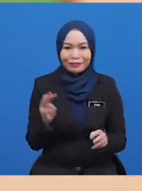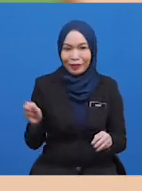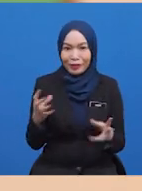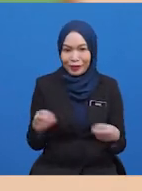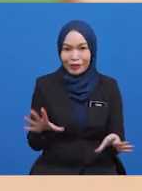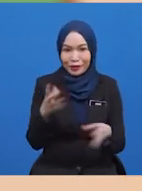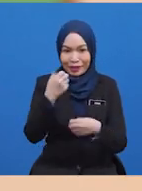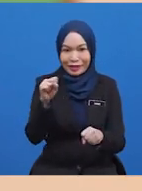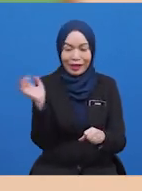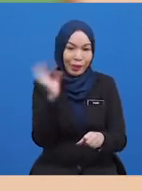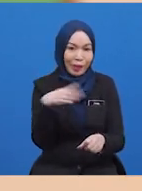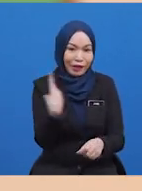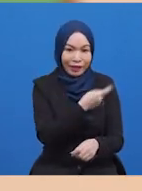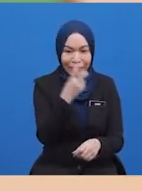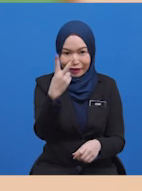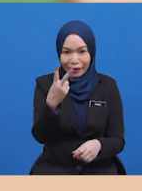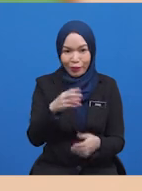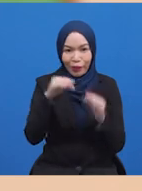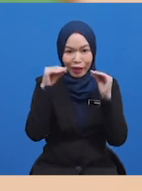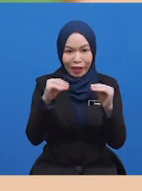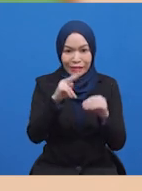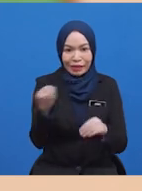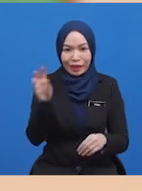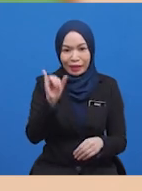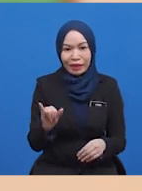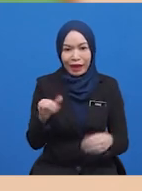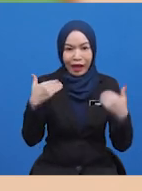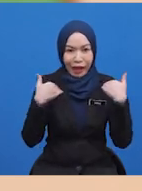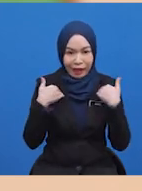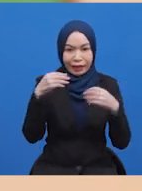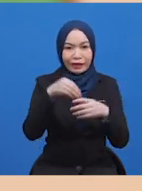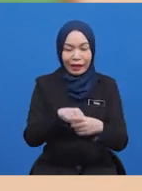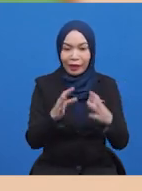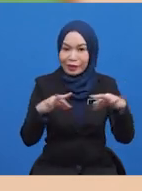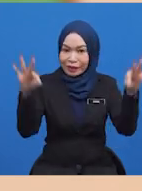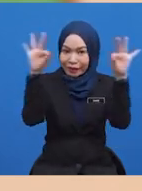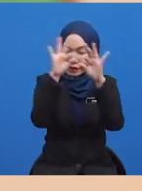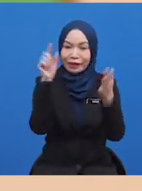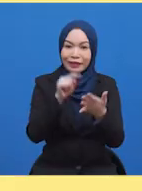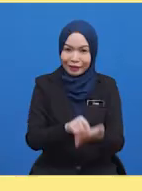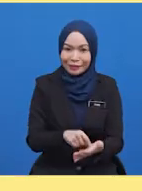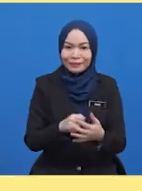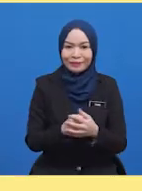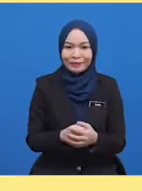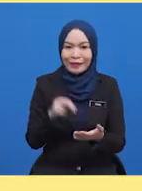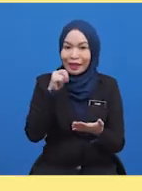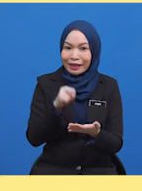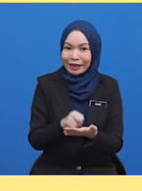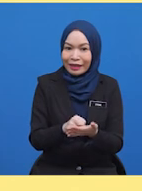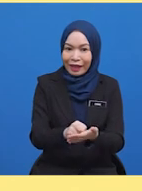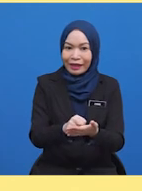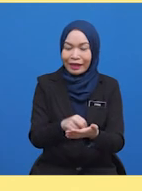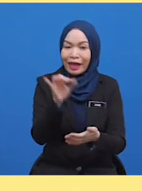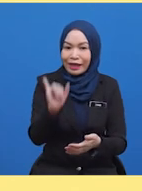marilah kita lihat nilai dan pengajaran yang terkandung dalam cerpen baut ini nilai